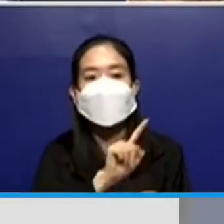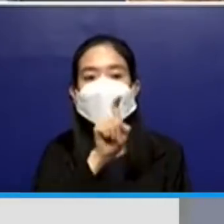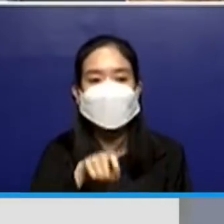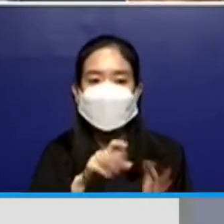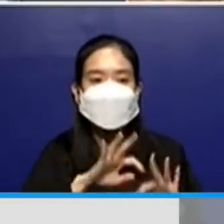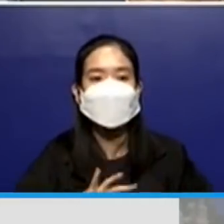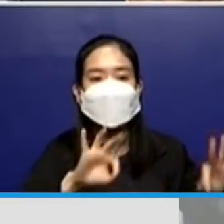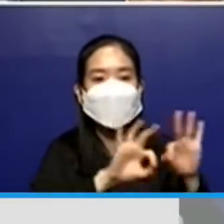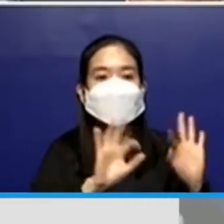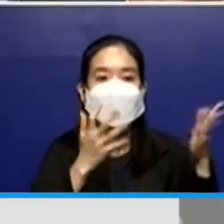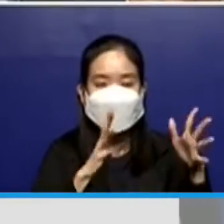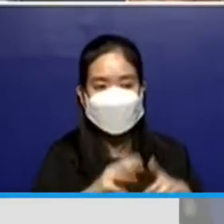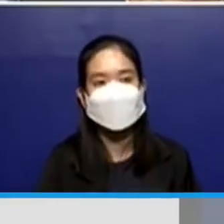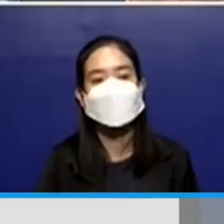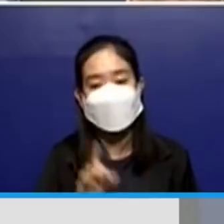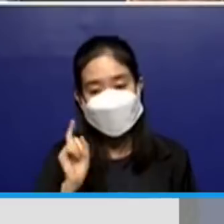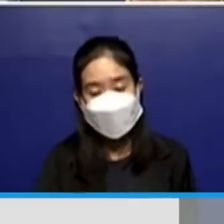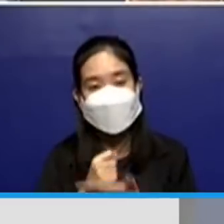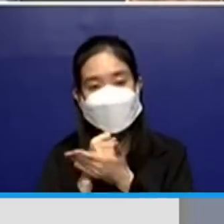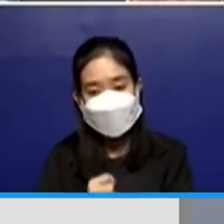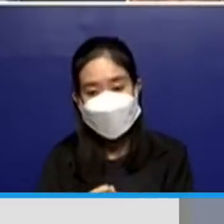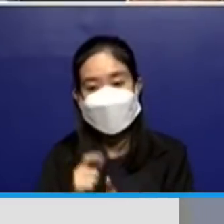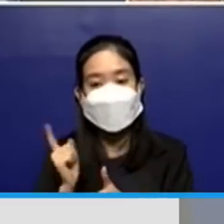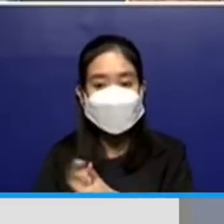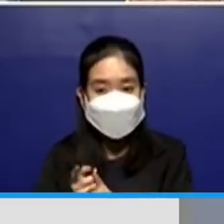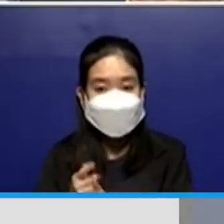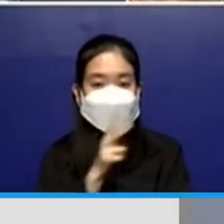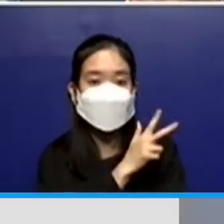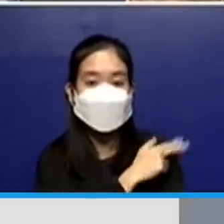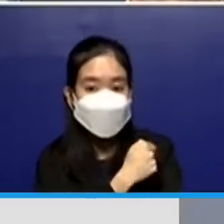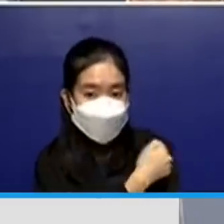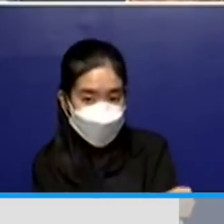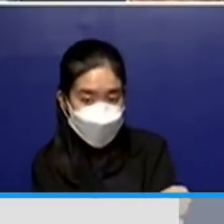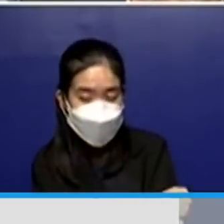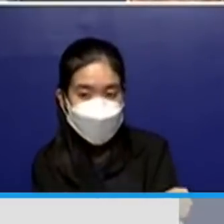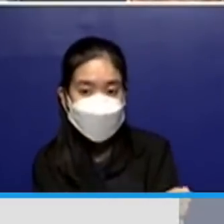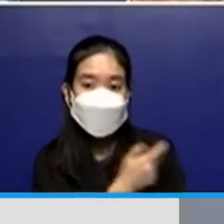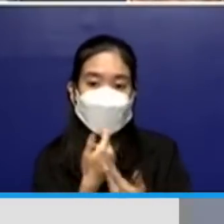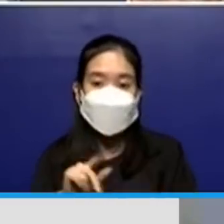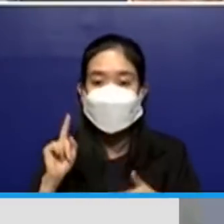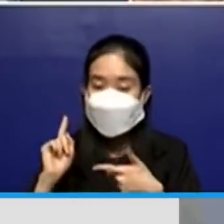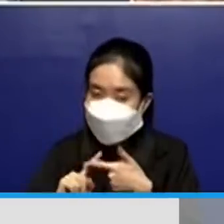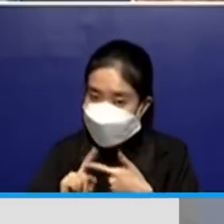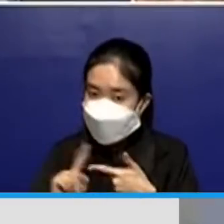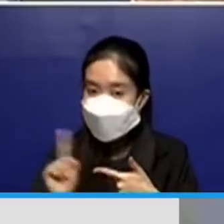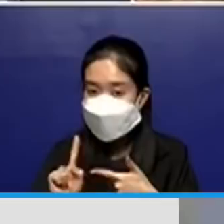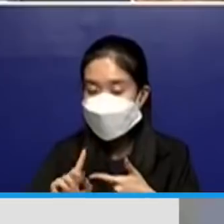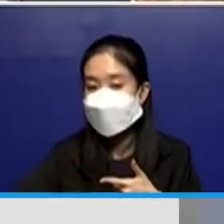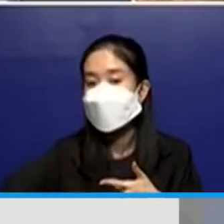กัน1ก็คือทางด้านสาธารณสุข 30,000 ล้าน2ในการเยียวยาฟื้น